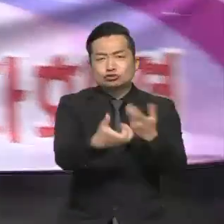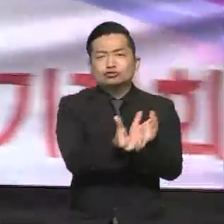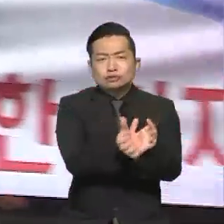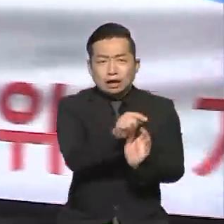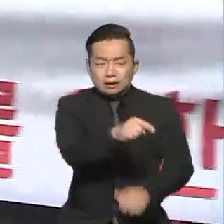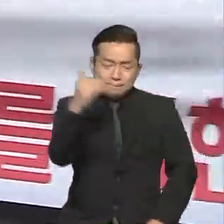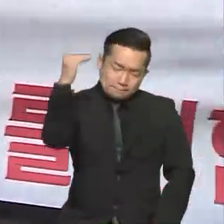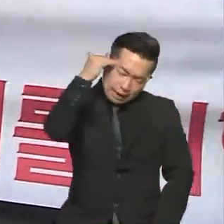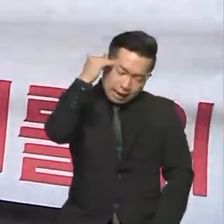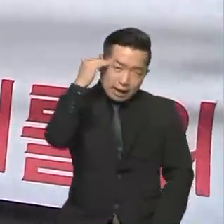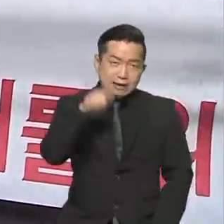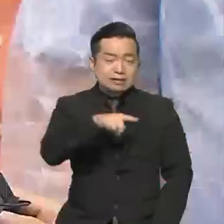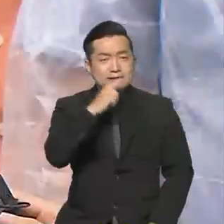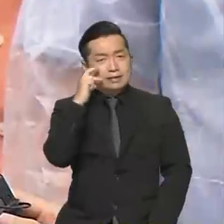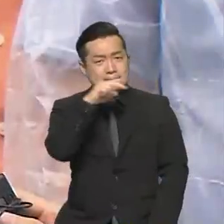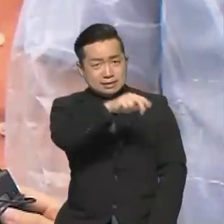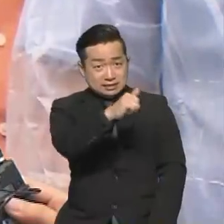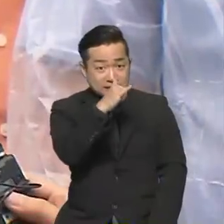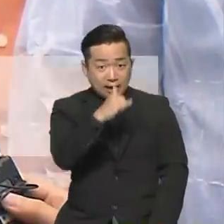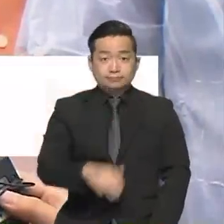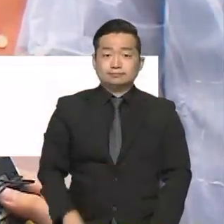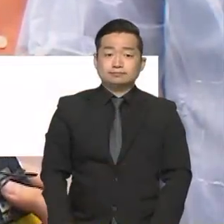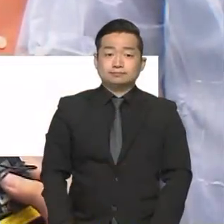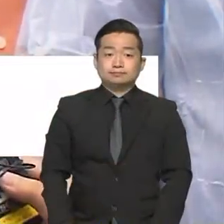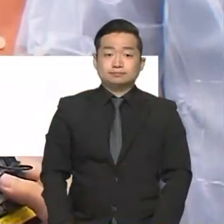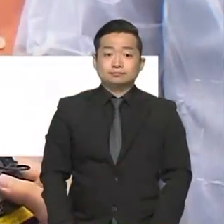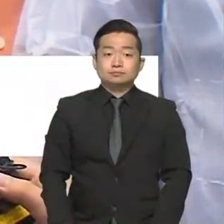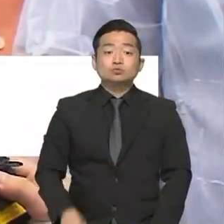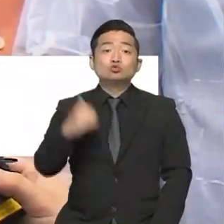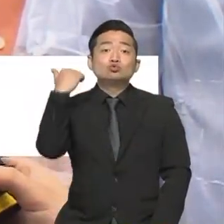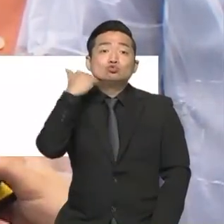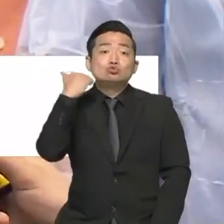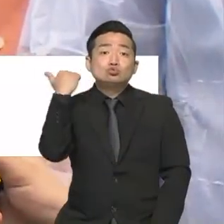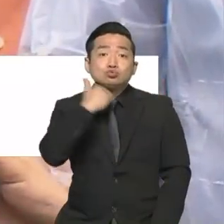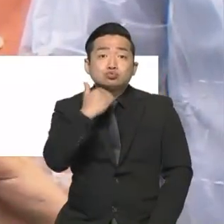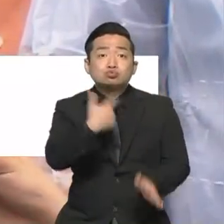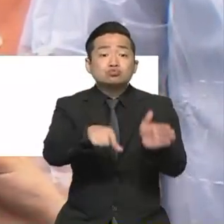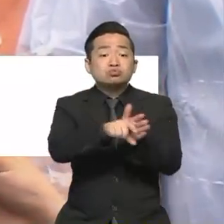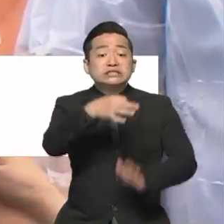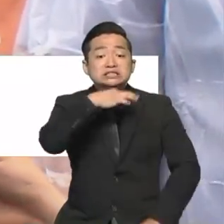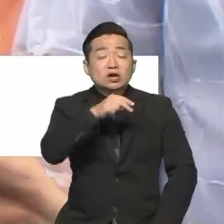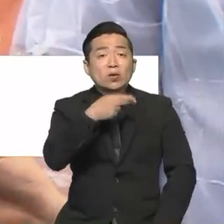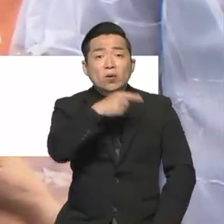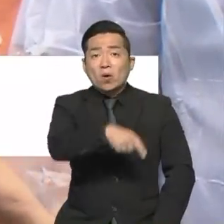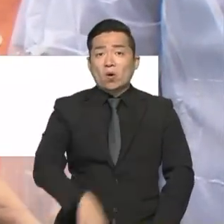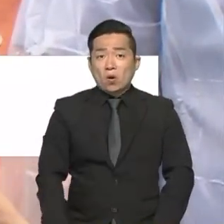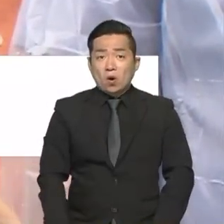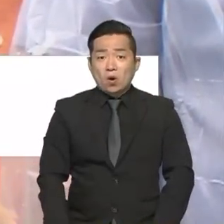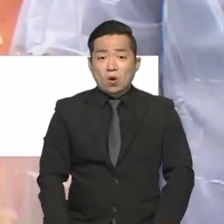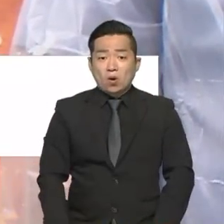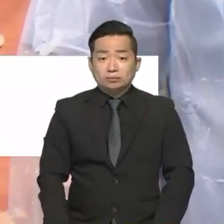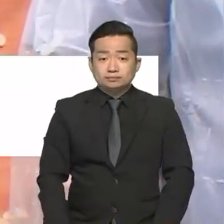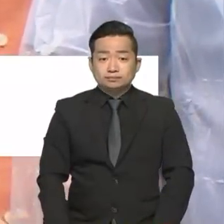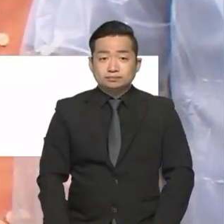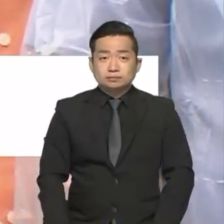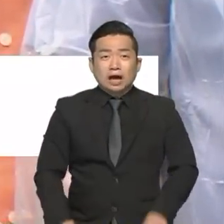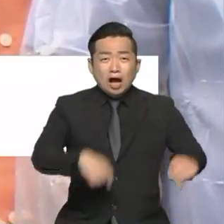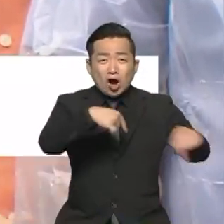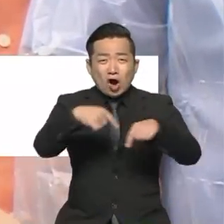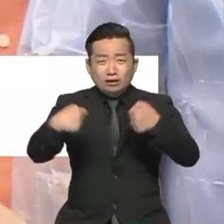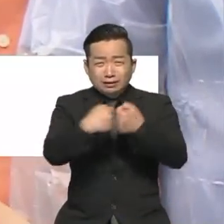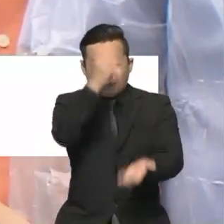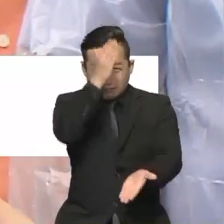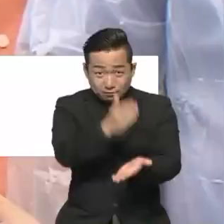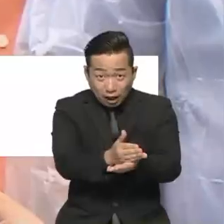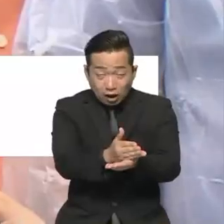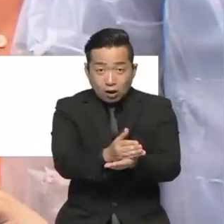가로막고 있다고 비판했습니다. 누구를 위한 원안 추진입니까? 당리당략을 떠나